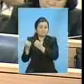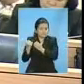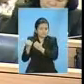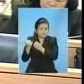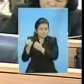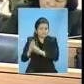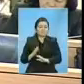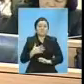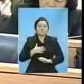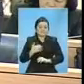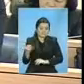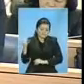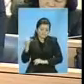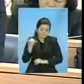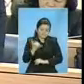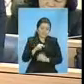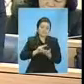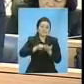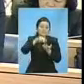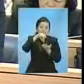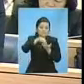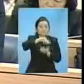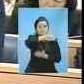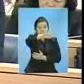ายืนตรงนี้ต่อหน้าพวกท่าน